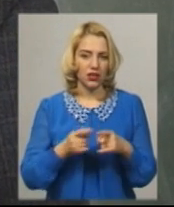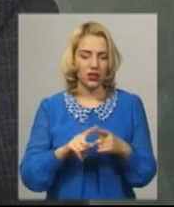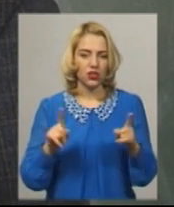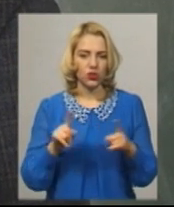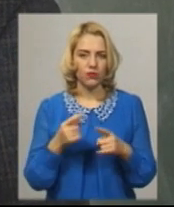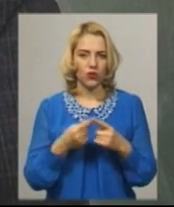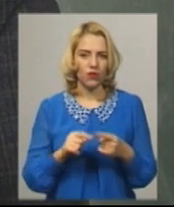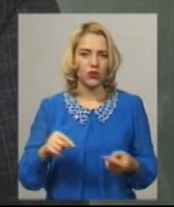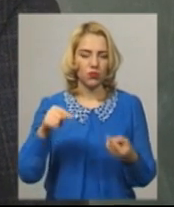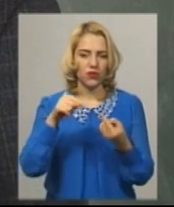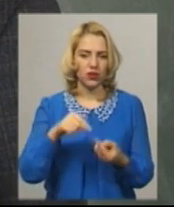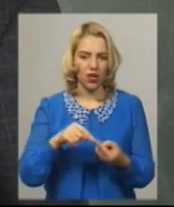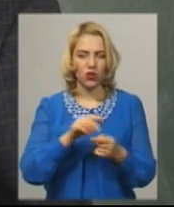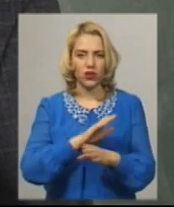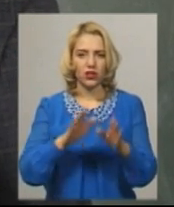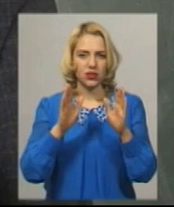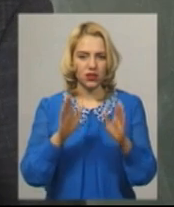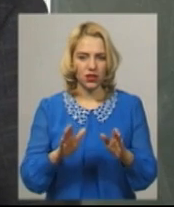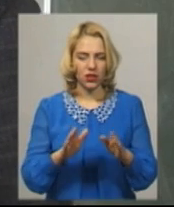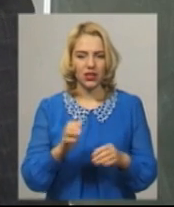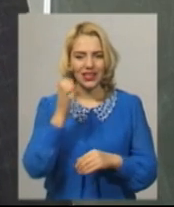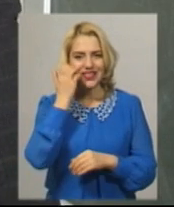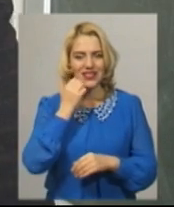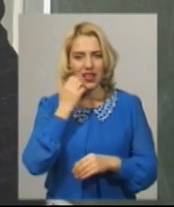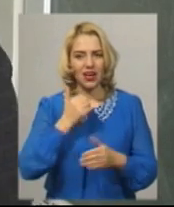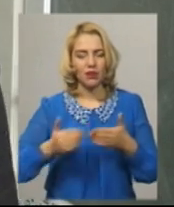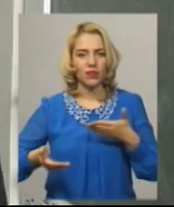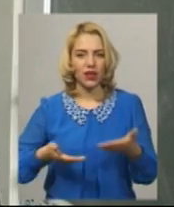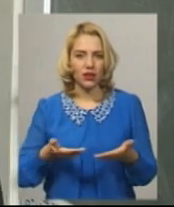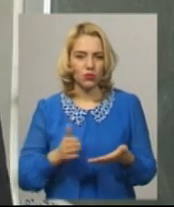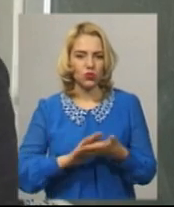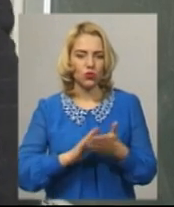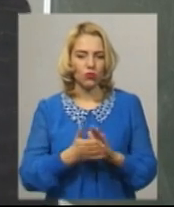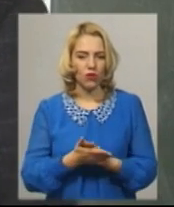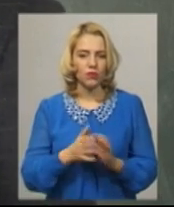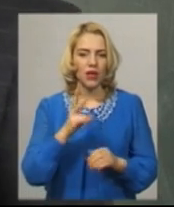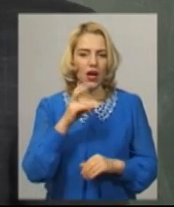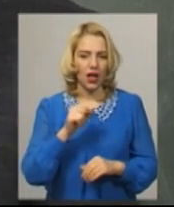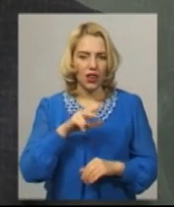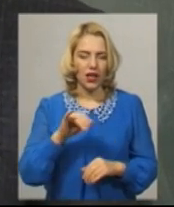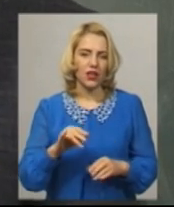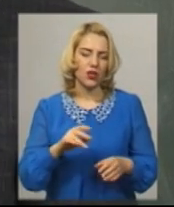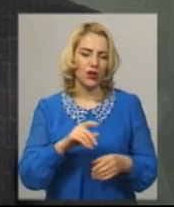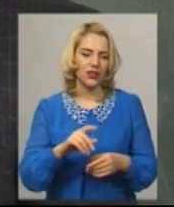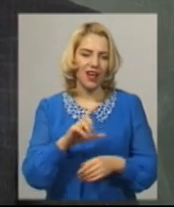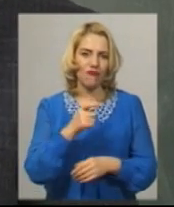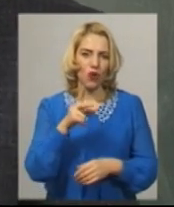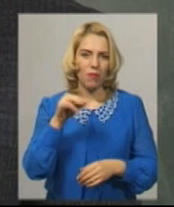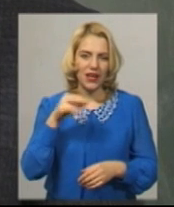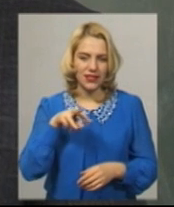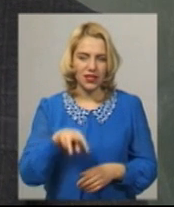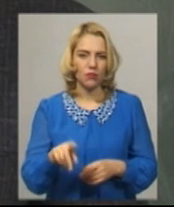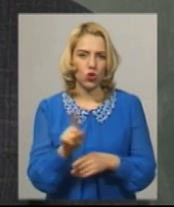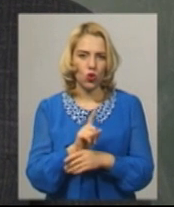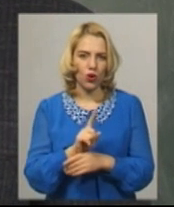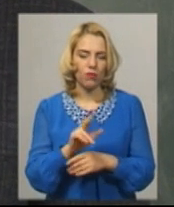І на те, щоб воно відповідало не тільки старим якимось умовним нормам, а все ж таки європейським нормам